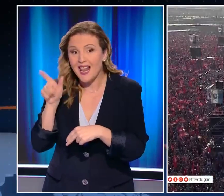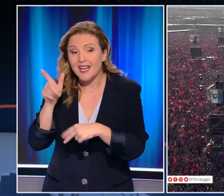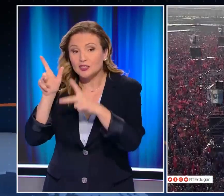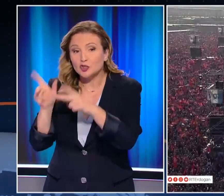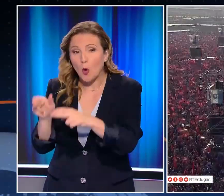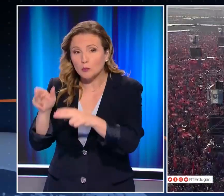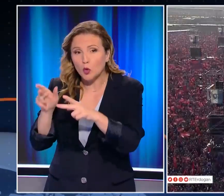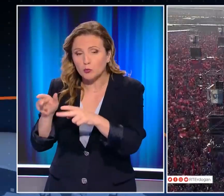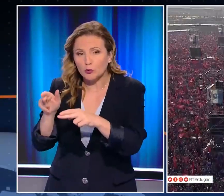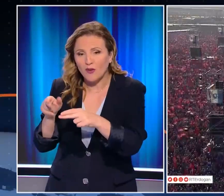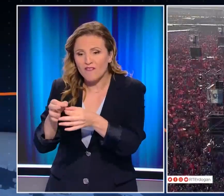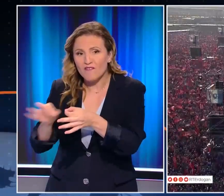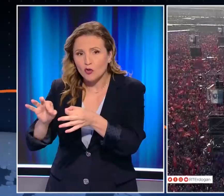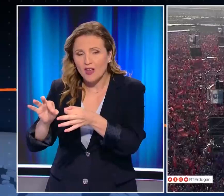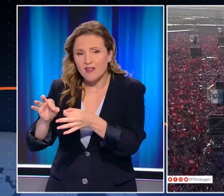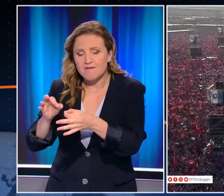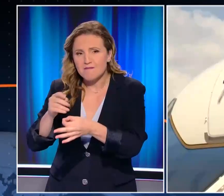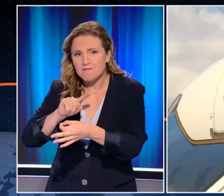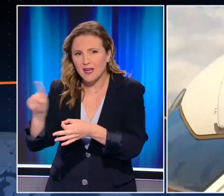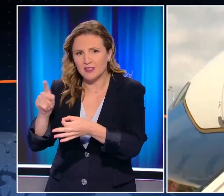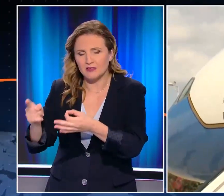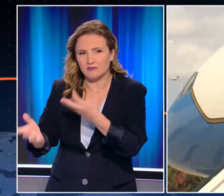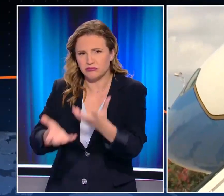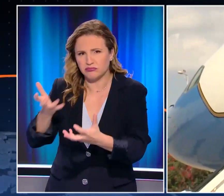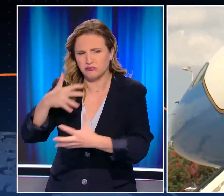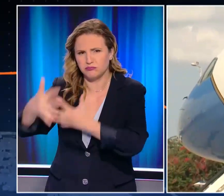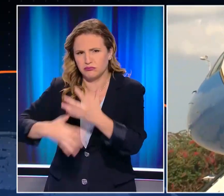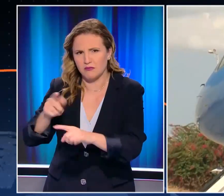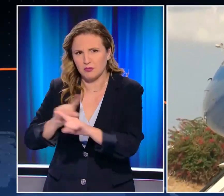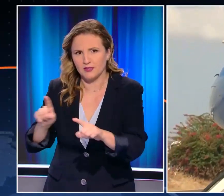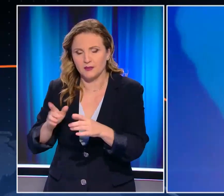οποίο ζήτησε να σταματήσει η Τουρκία να ρίχνει λάδι στη φωτιά.